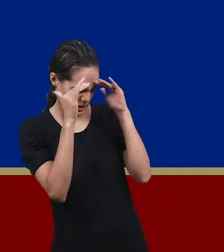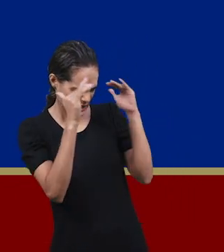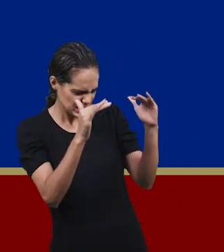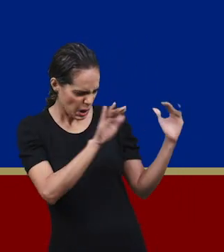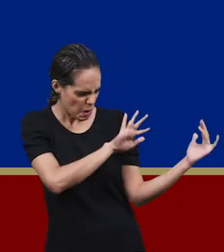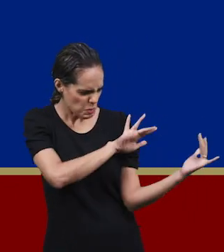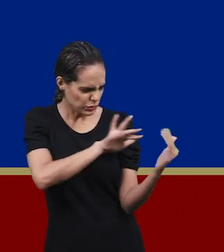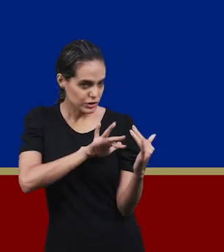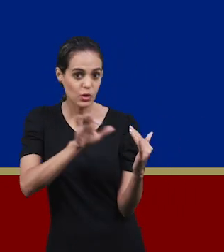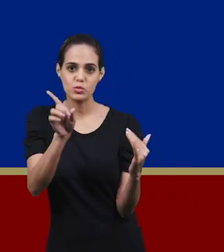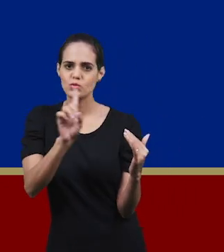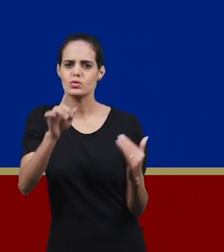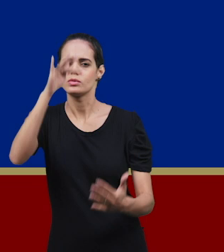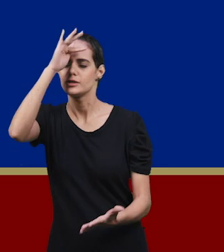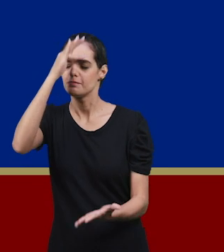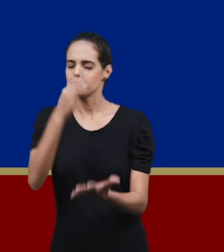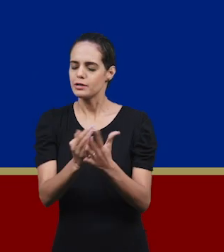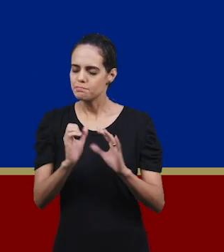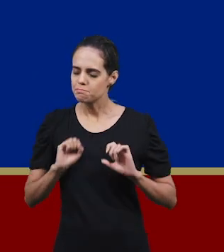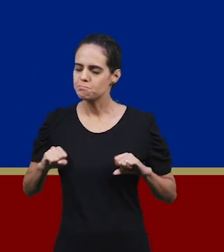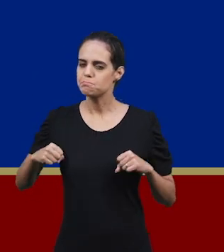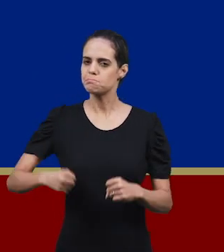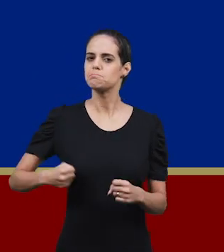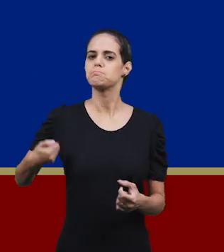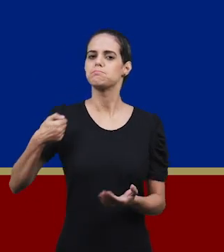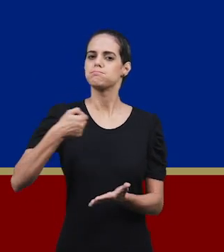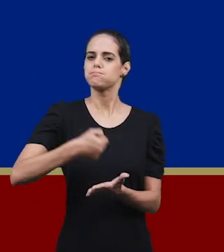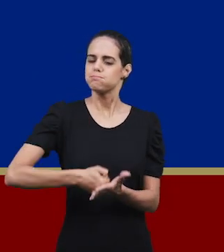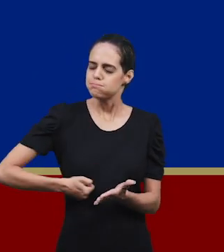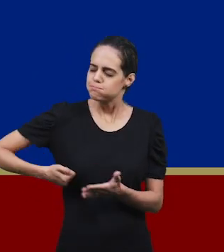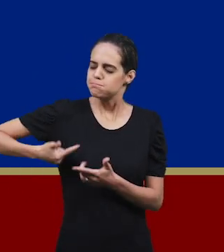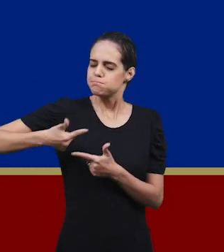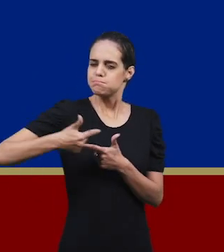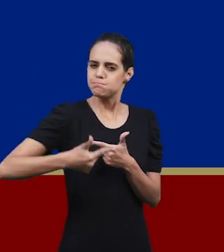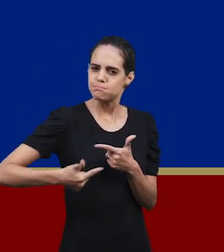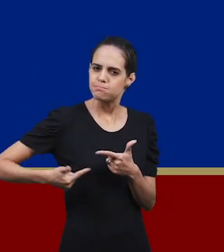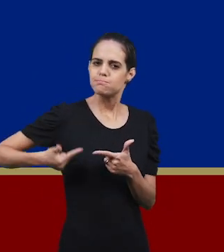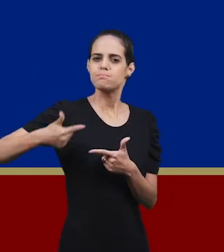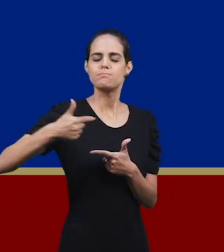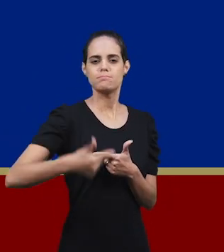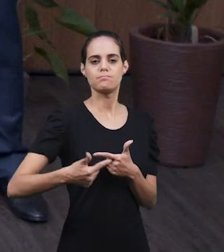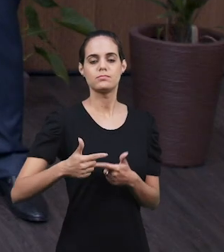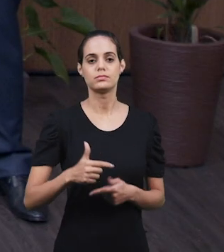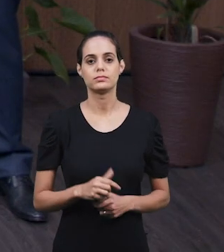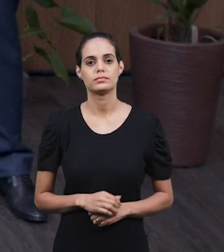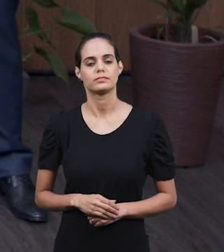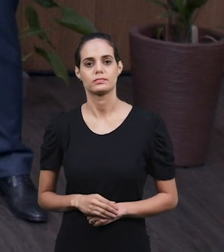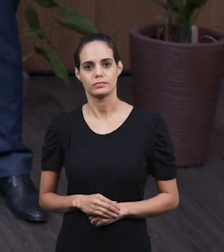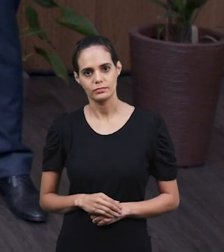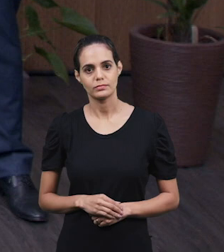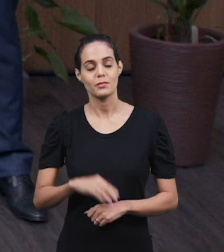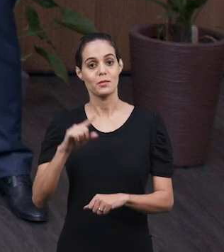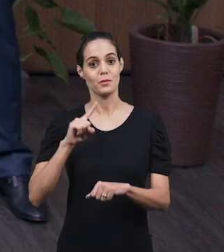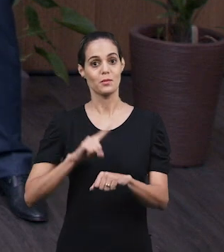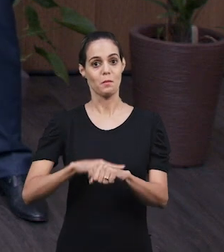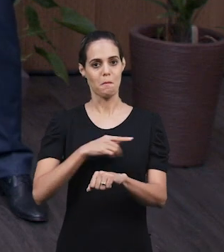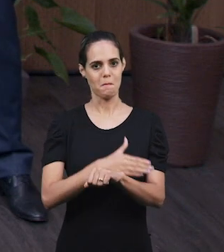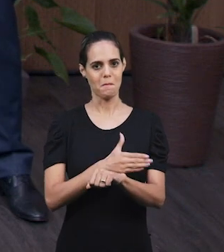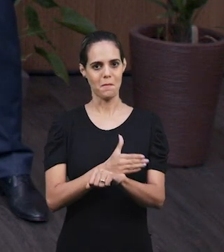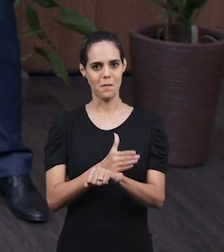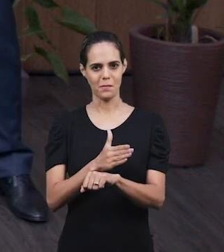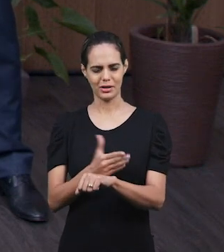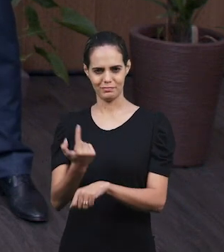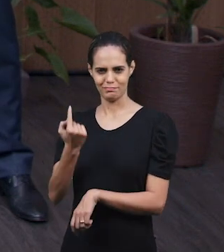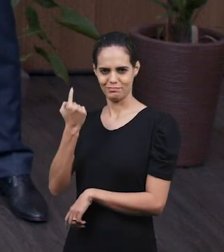pas tu. Il a eu la foi et la persévérance. Quelle merveille! Et à ce moment-là, devant